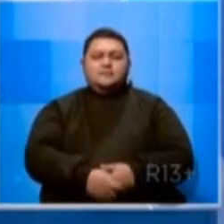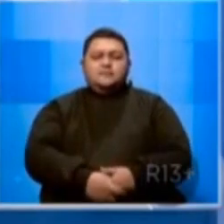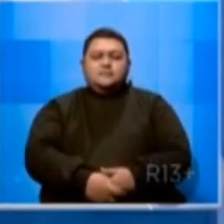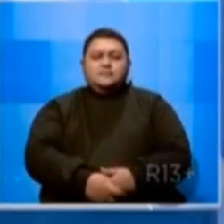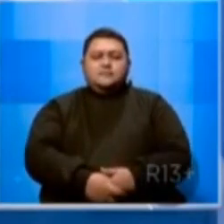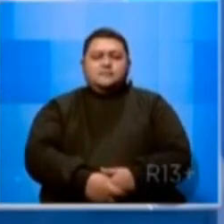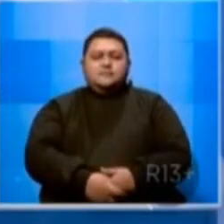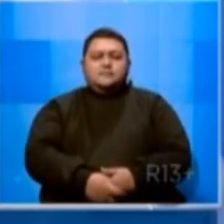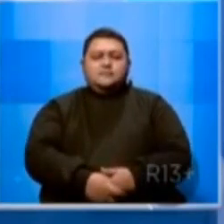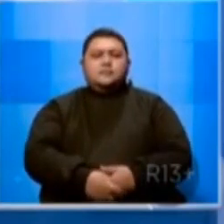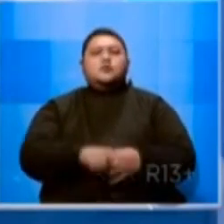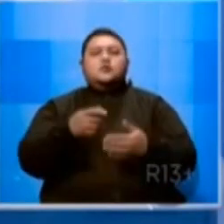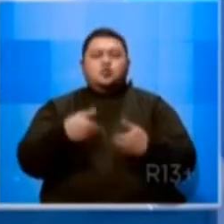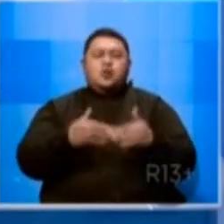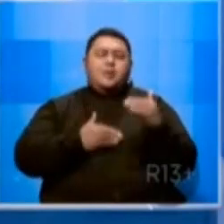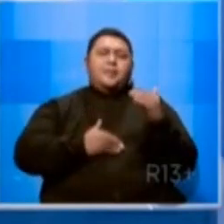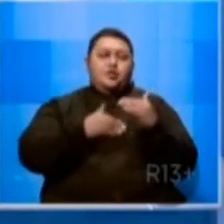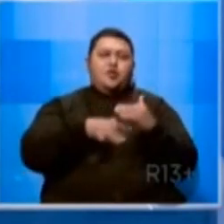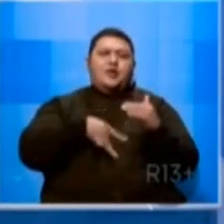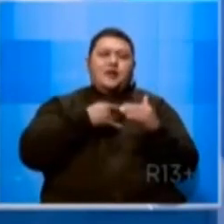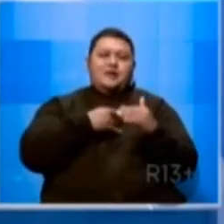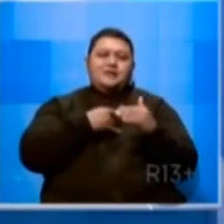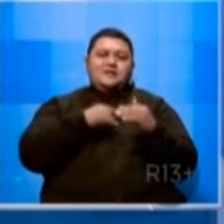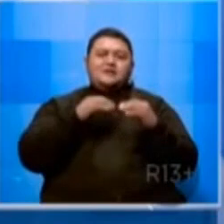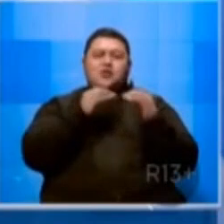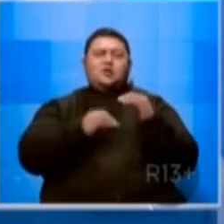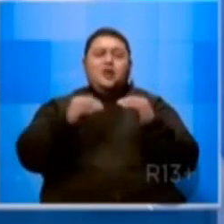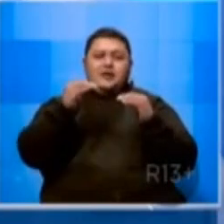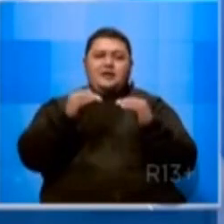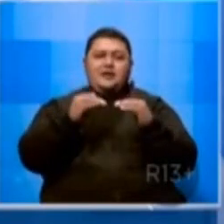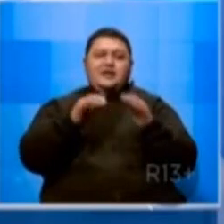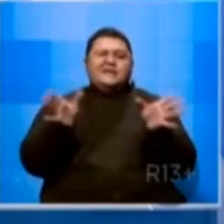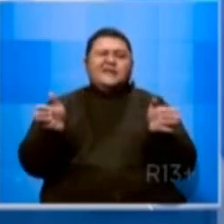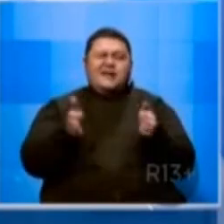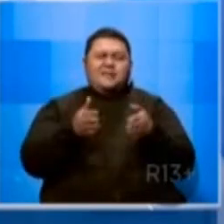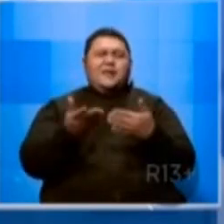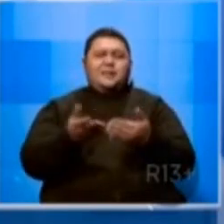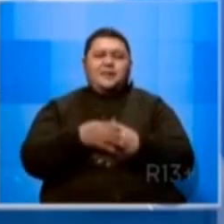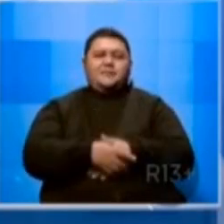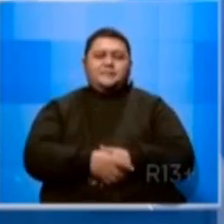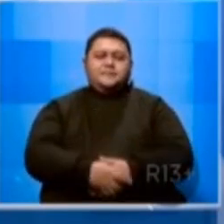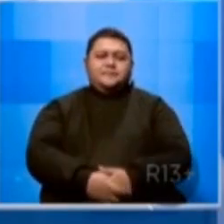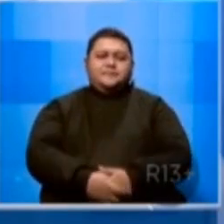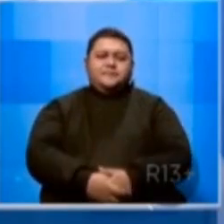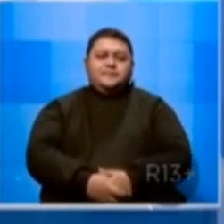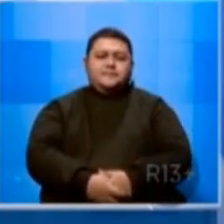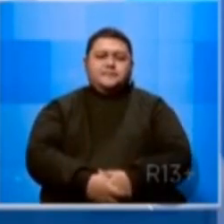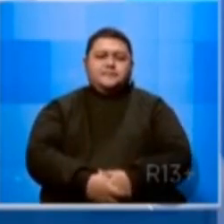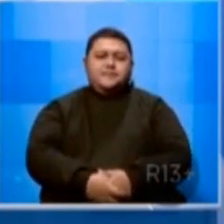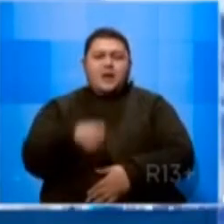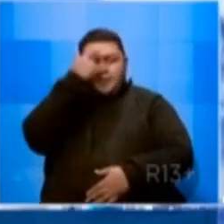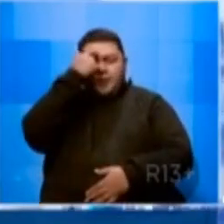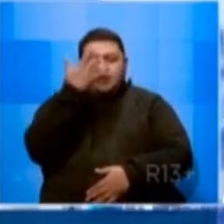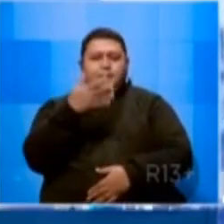memenuhi rasa keadilan dari semua pihak yang tersakiti baik apa Bernard singkat saja Pak Bernard jika ingin menambahkan pelajaran yang bisa diambil dari